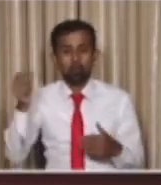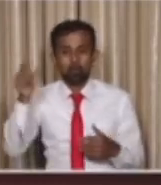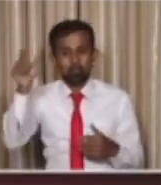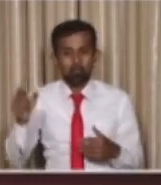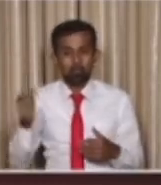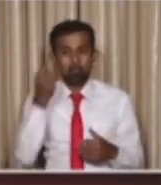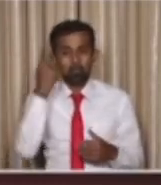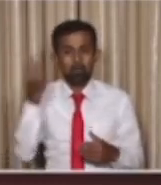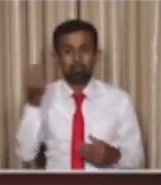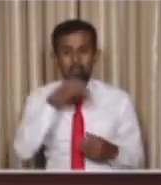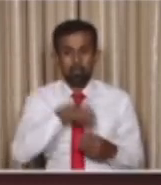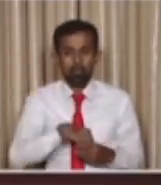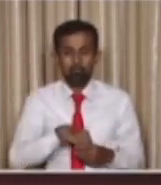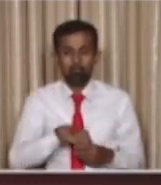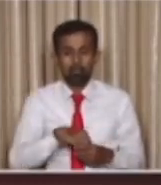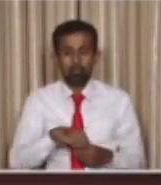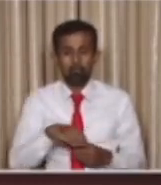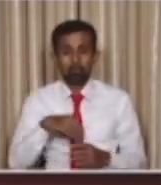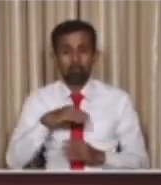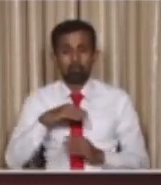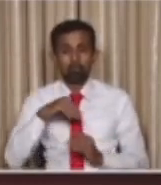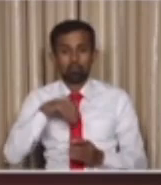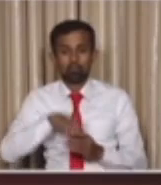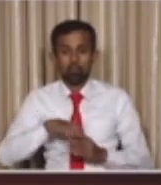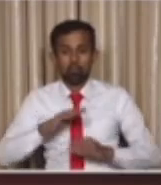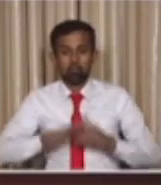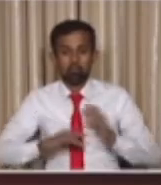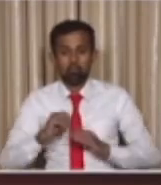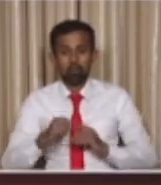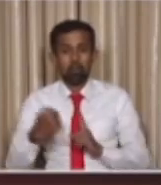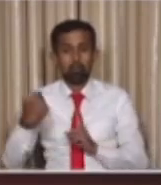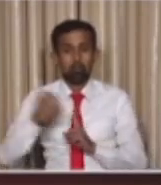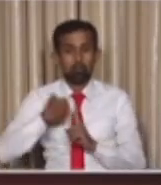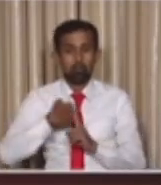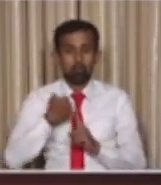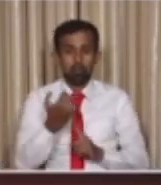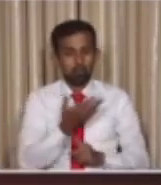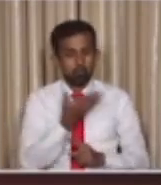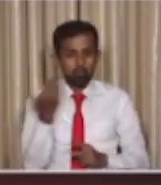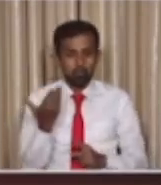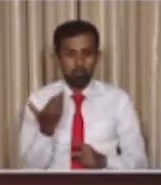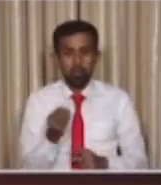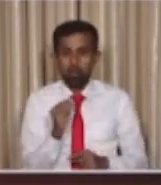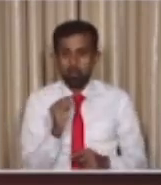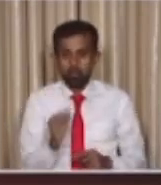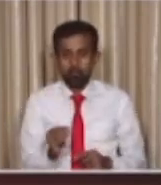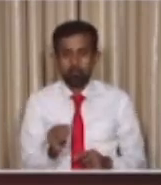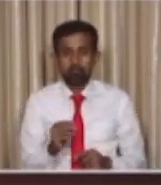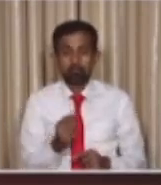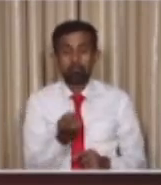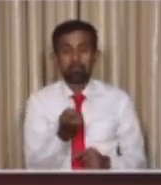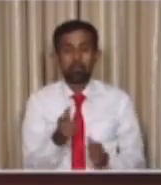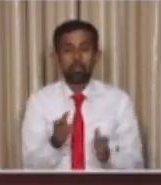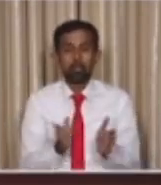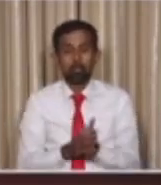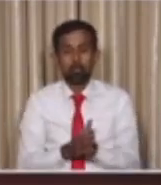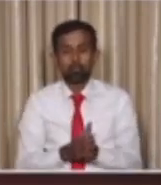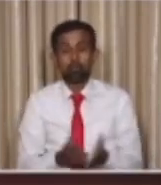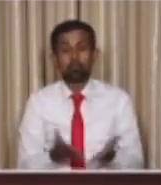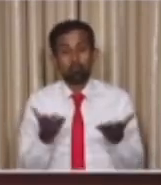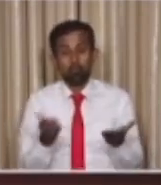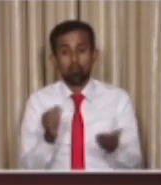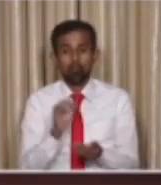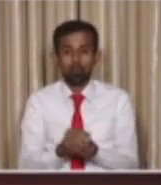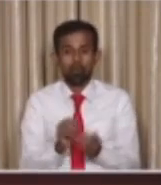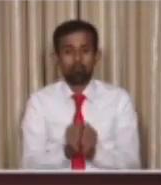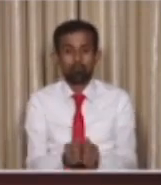පුජ්‍යලයන්ගේ යෝජනා ඇවිල්ලා ඒවා මේවා තුළ ක්‍රියාත්මක කරන්න තරම් බලපෑම් කළ හැකි තත්ත්වයක තිබෙනවා නම් ගිනුම්කාරක සභාව නෙවෙයි මොකක් තිබුණත්